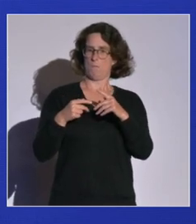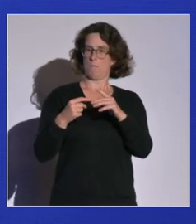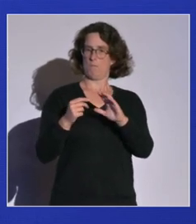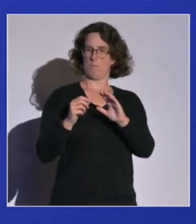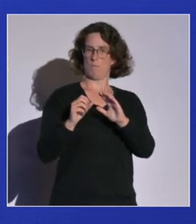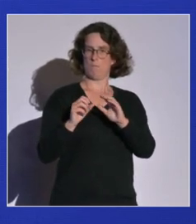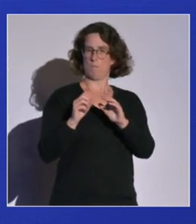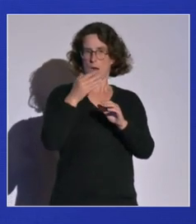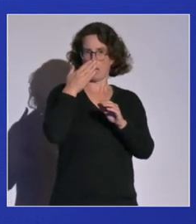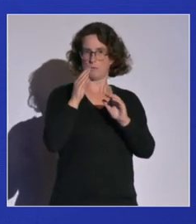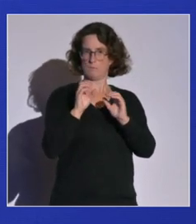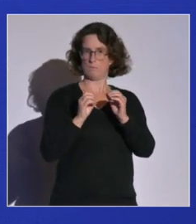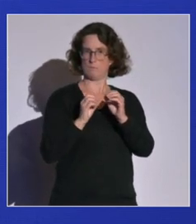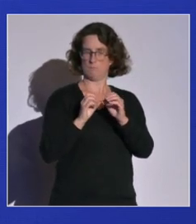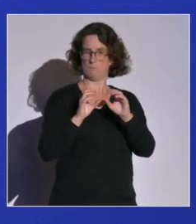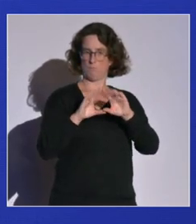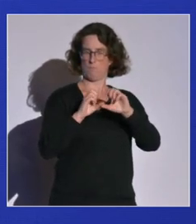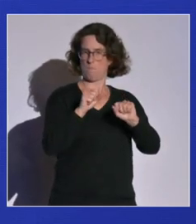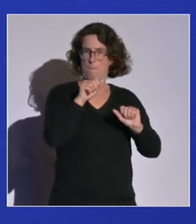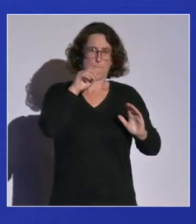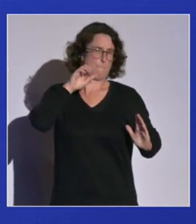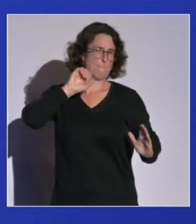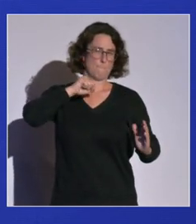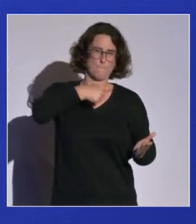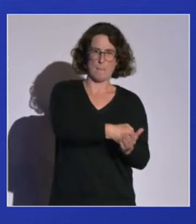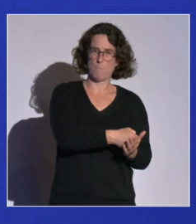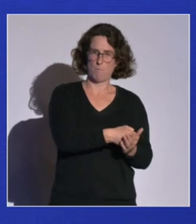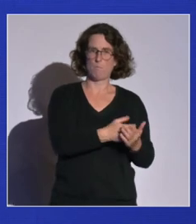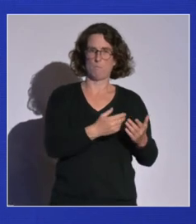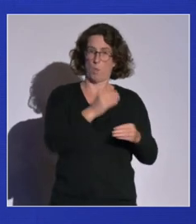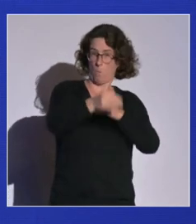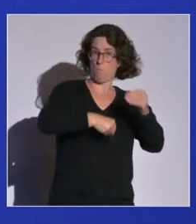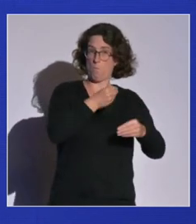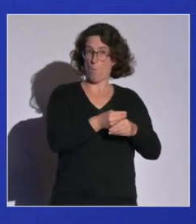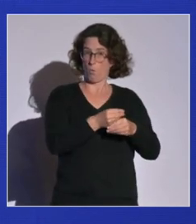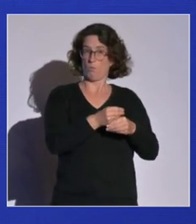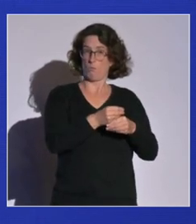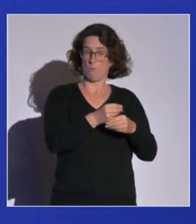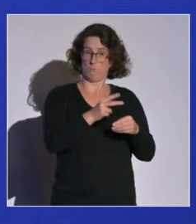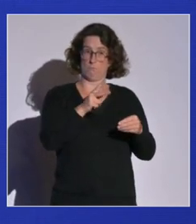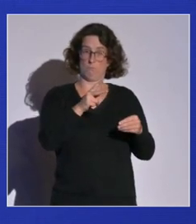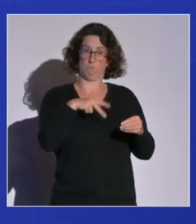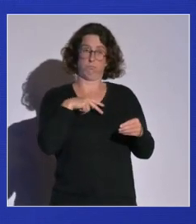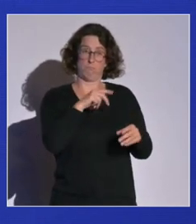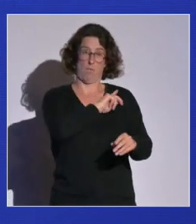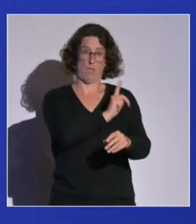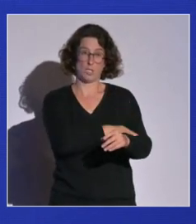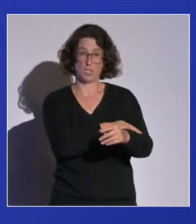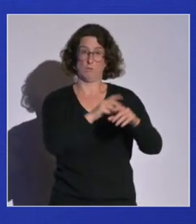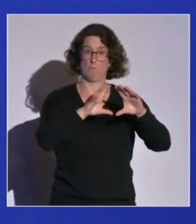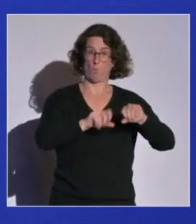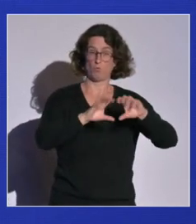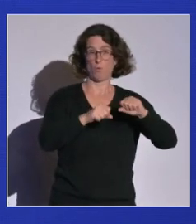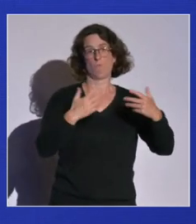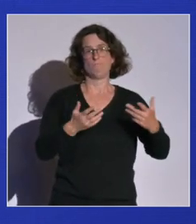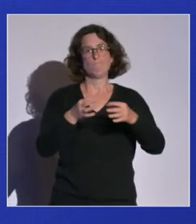monde par rapport à notre énergie, notre production, alors on sait bien quelle est la clé, cette clé que